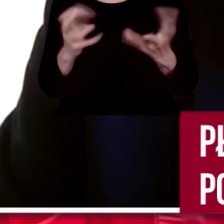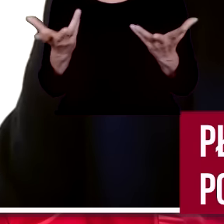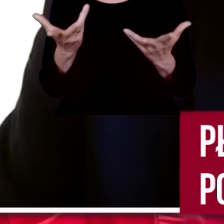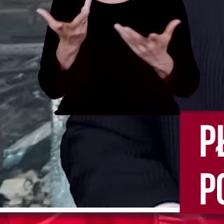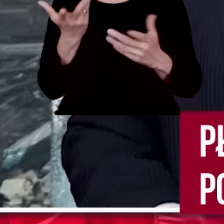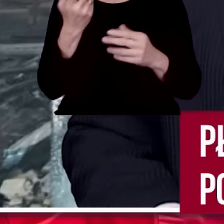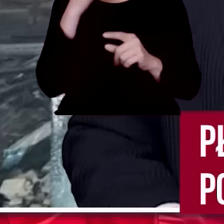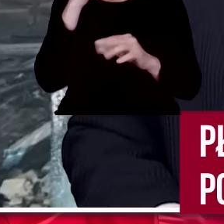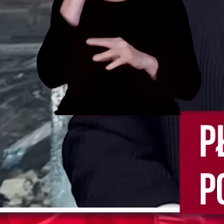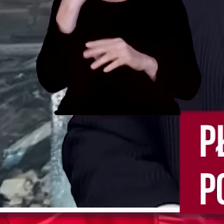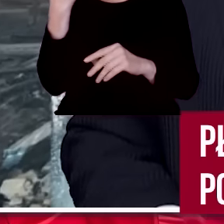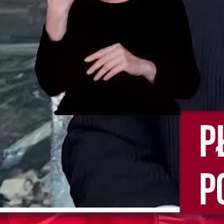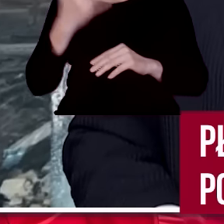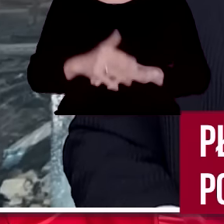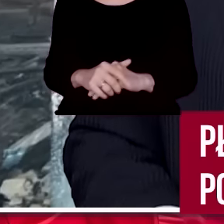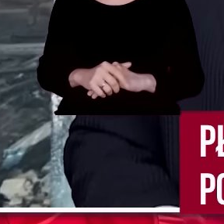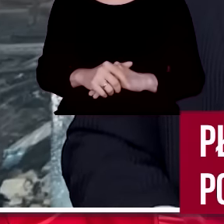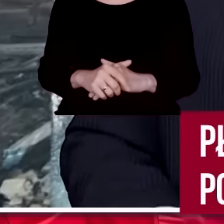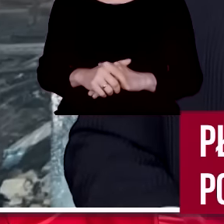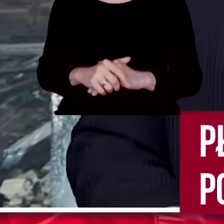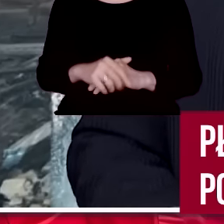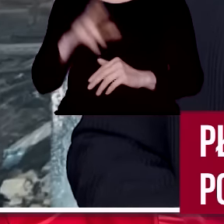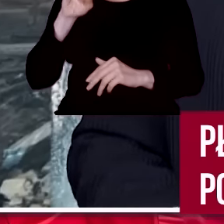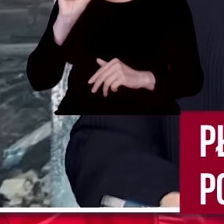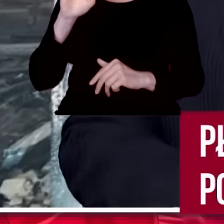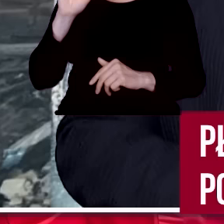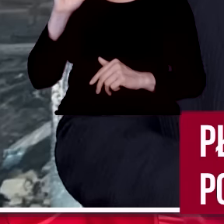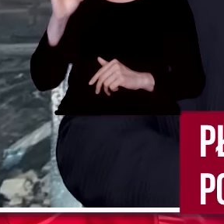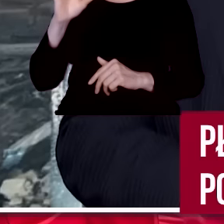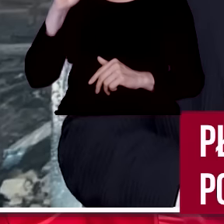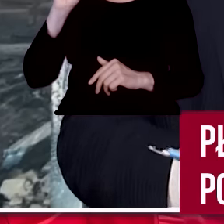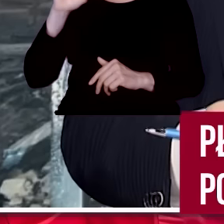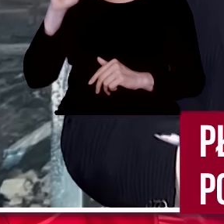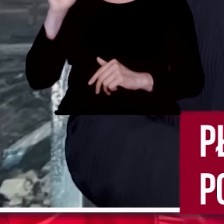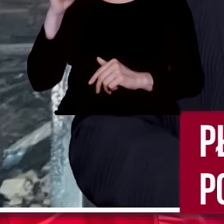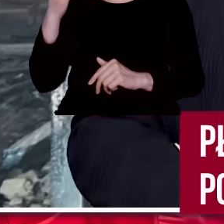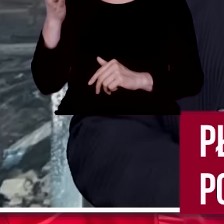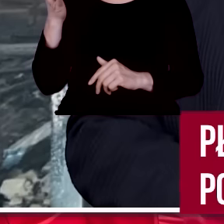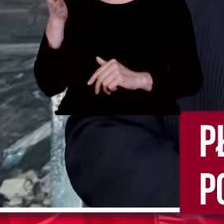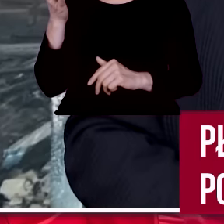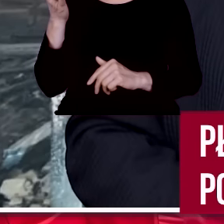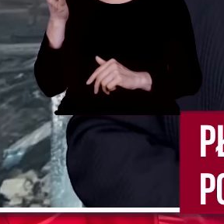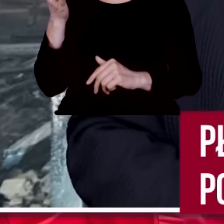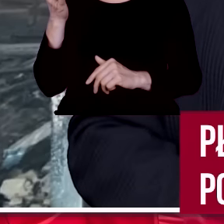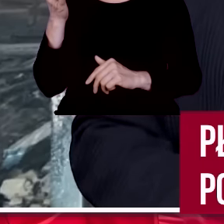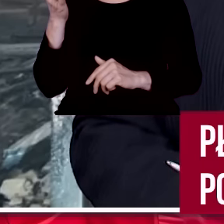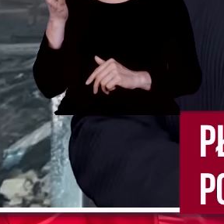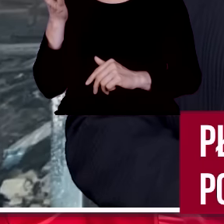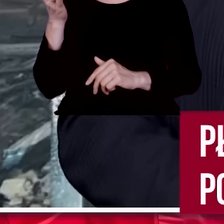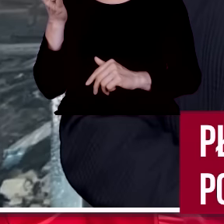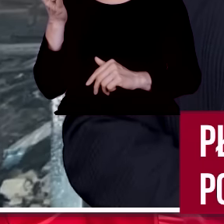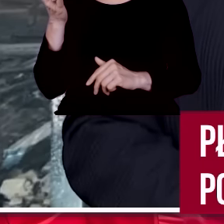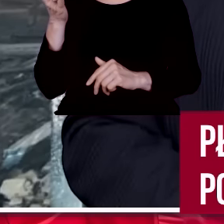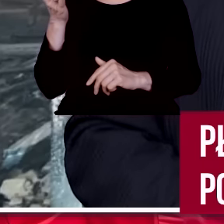niewidzialna redaktor Robert Bagiński bo zwłaszcza w odniesieniu do tego pożaru na